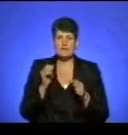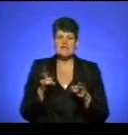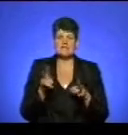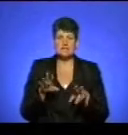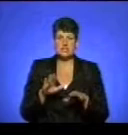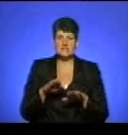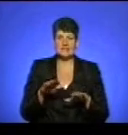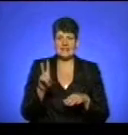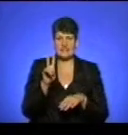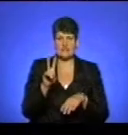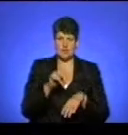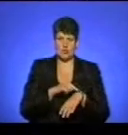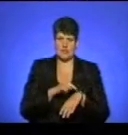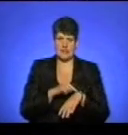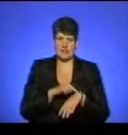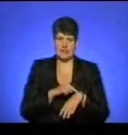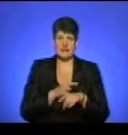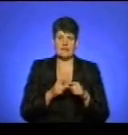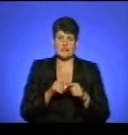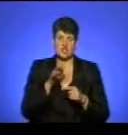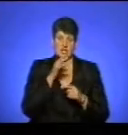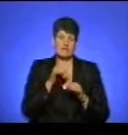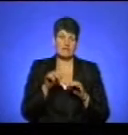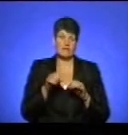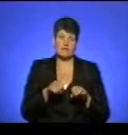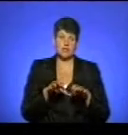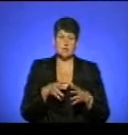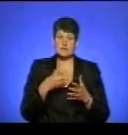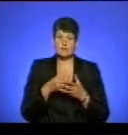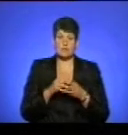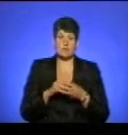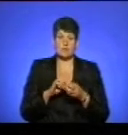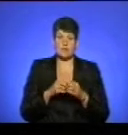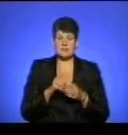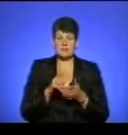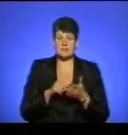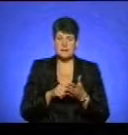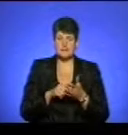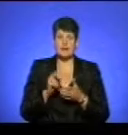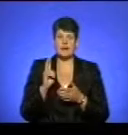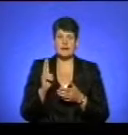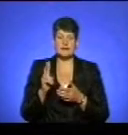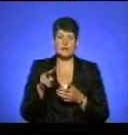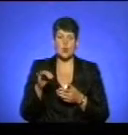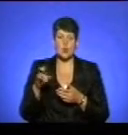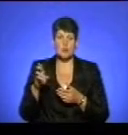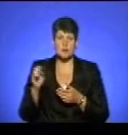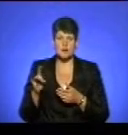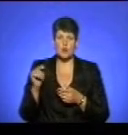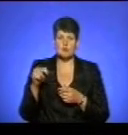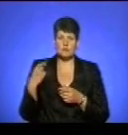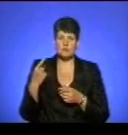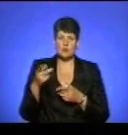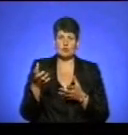своїх дітей на 2 години і в цей час вирішити свої якісь проблемні питання. Катерина Любар з Луганщини. Отримавши в зоні